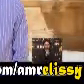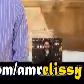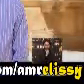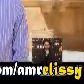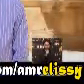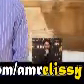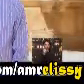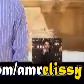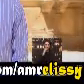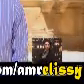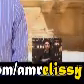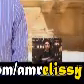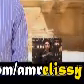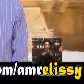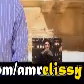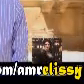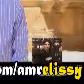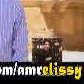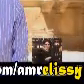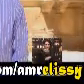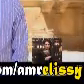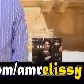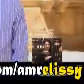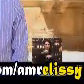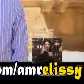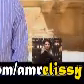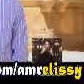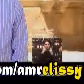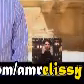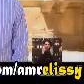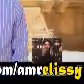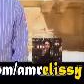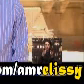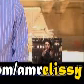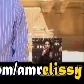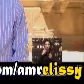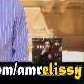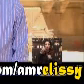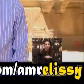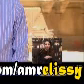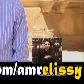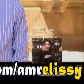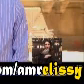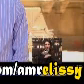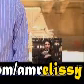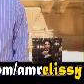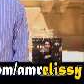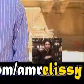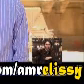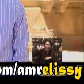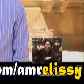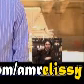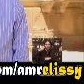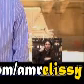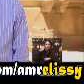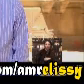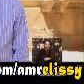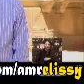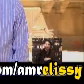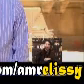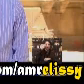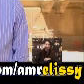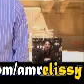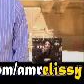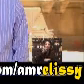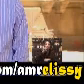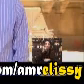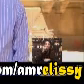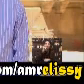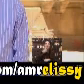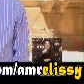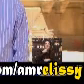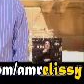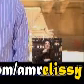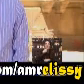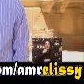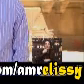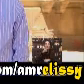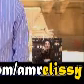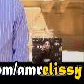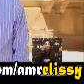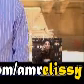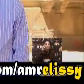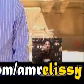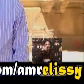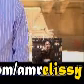البرنامج بالتعاون مع مركز إبصار التابع لاتحاد الأطباء العرب عمل 4 عمليات مية بيضة ومية زرقاء وزرع عدسة،